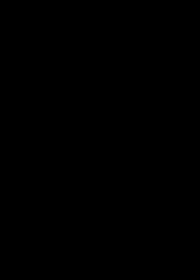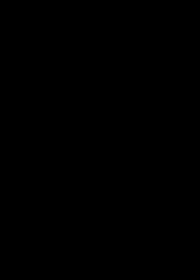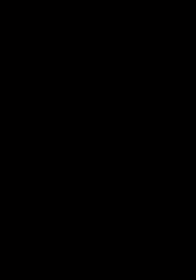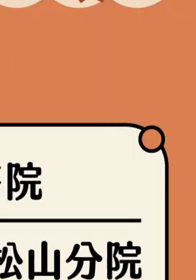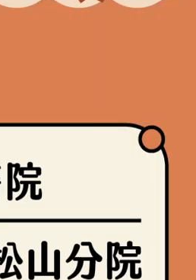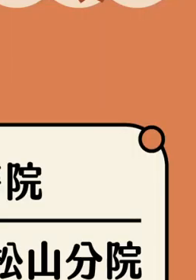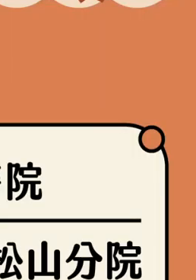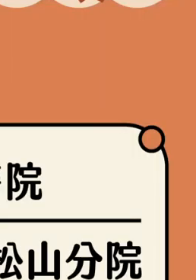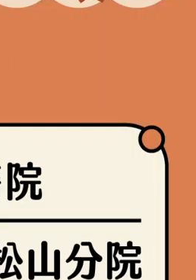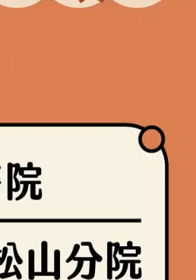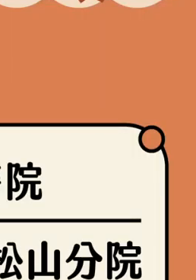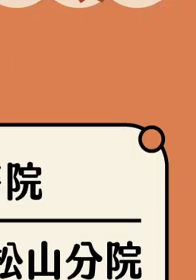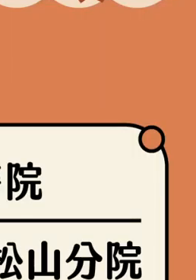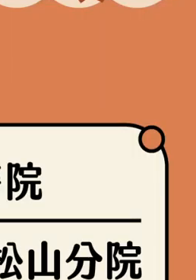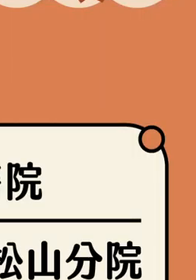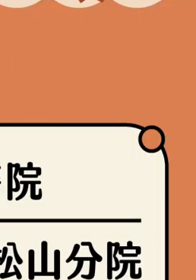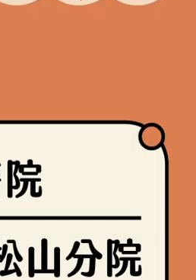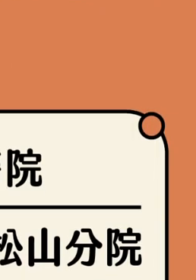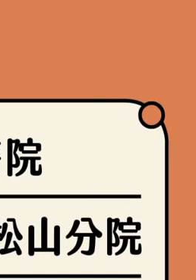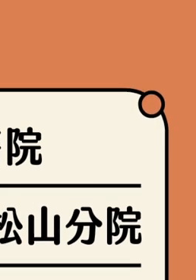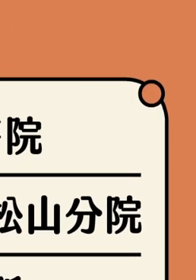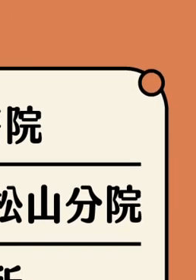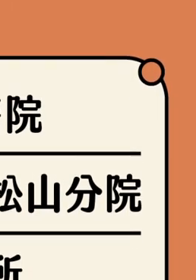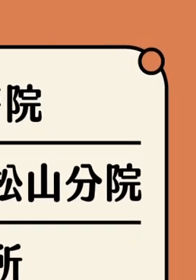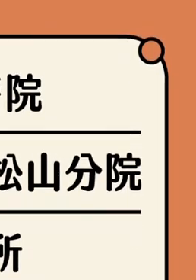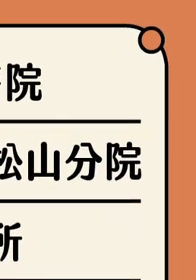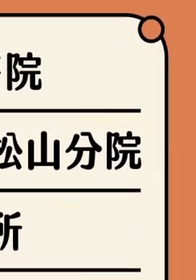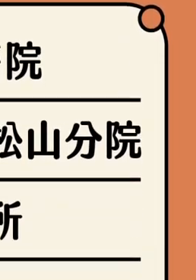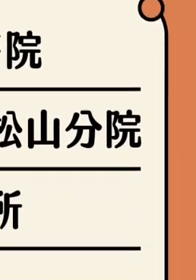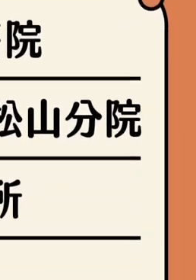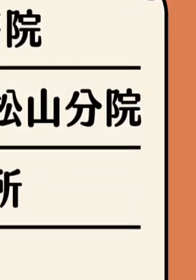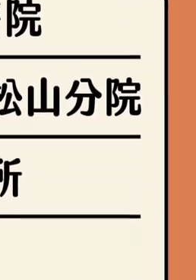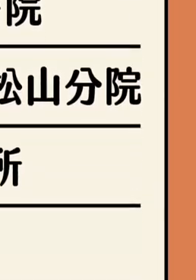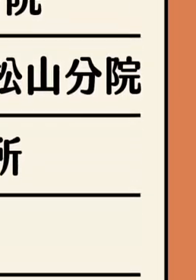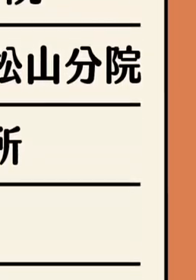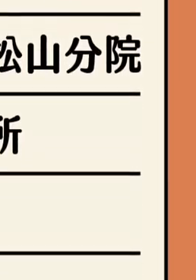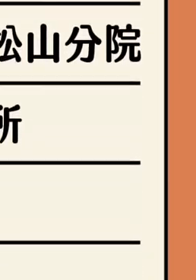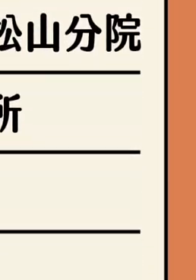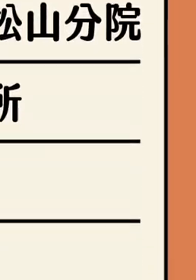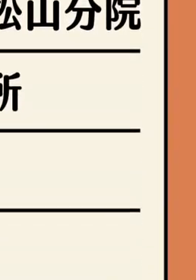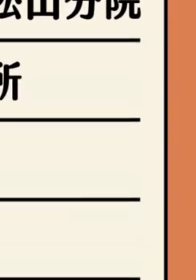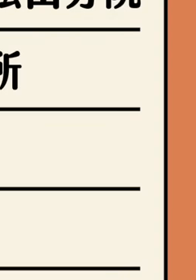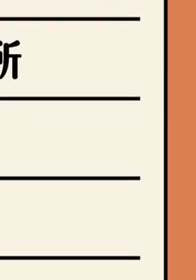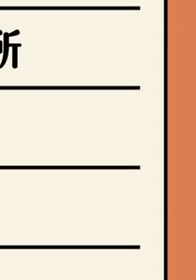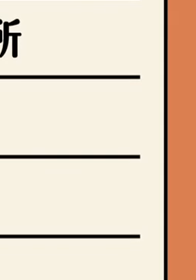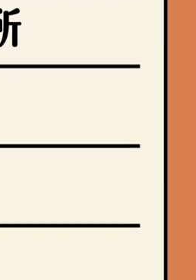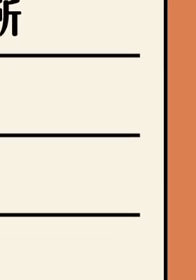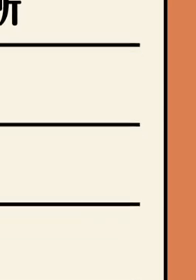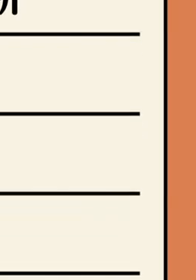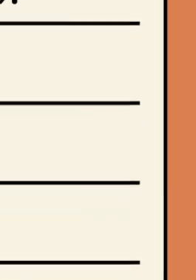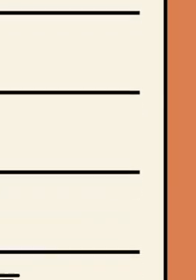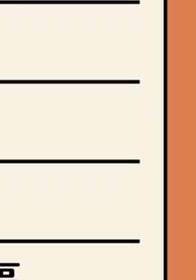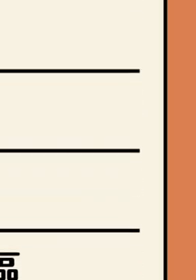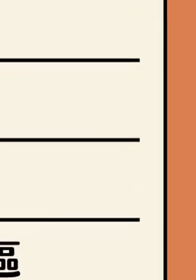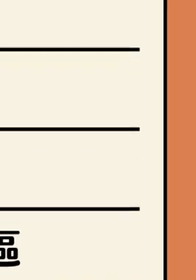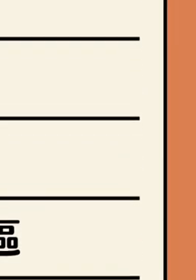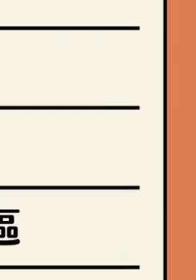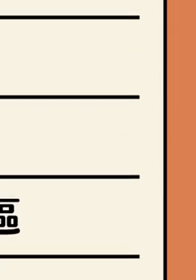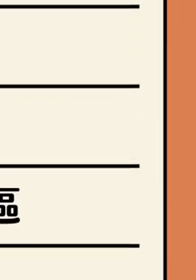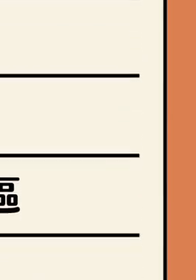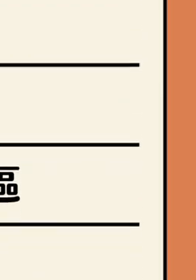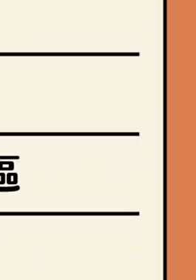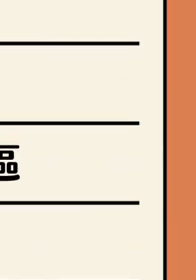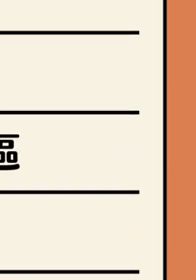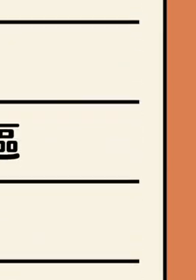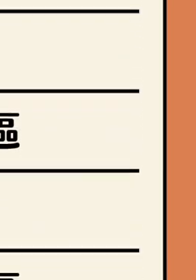立幼儿园儿童 BNT 疫苗，也提供了12行政区接种点，五岁以上的小朋友只要有意愿施打，都可以